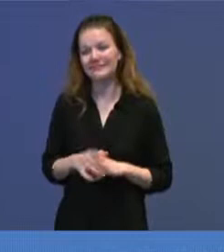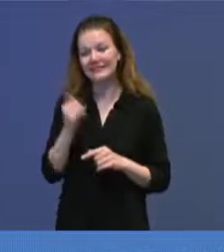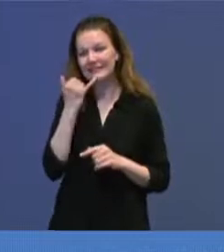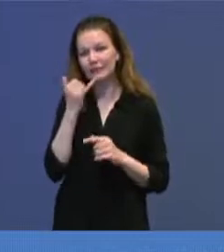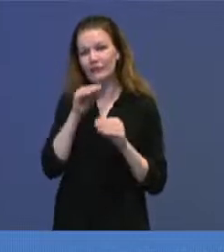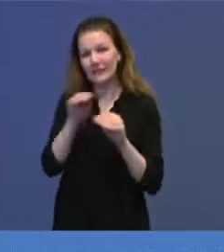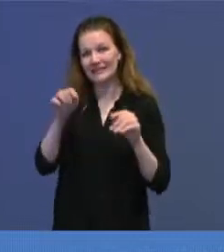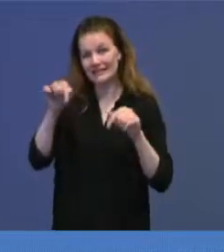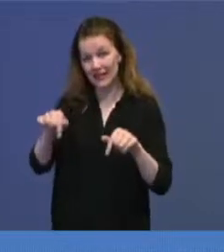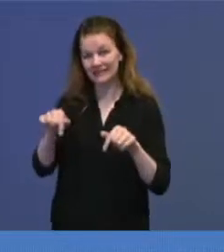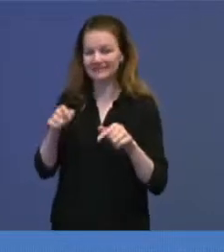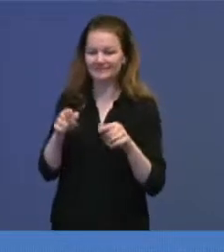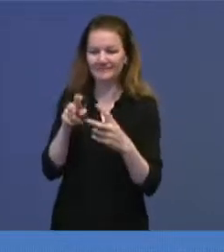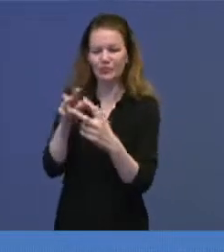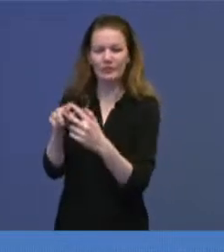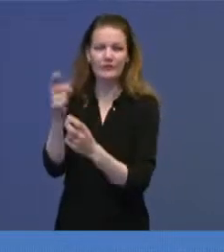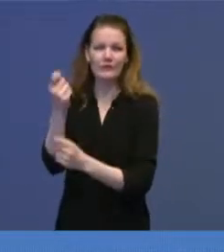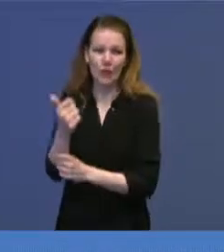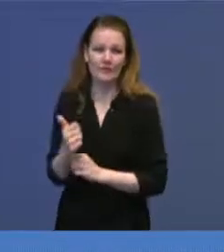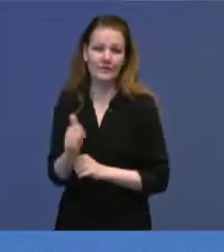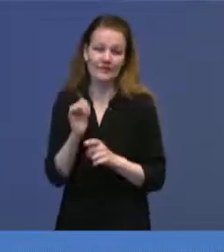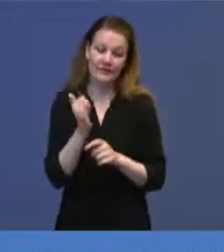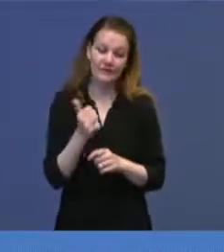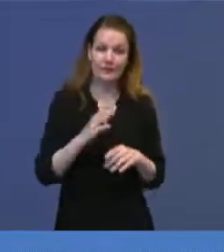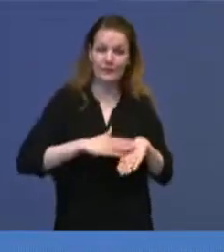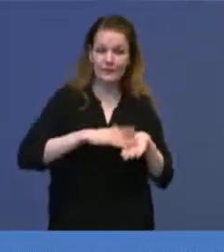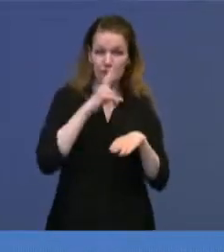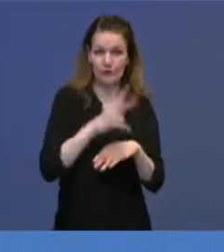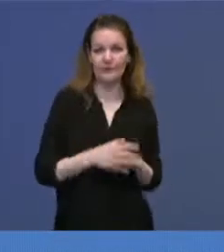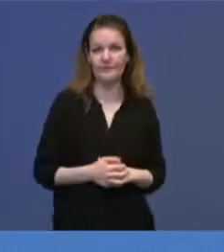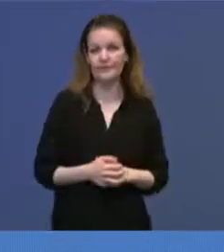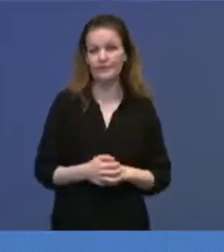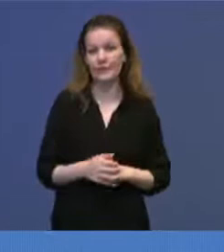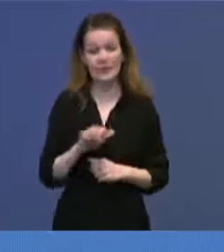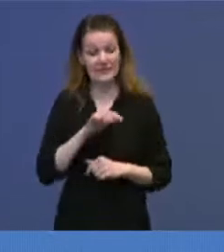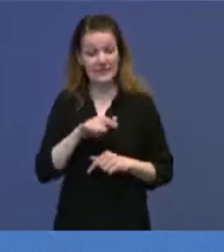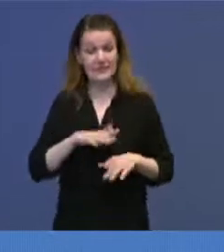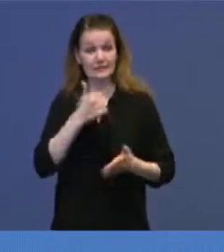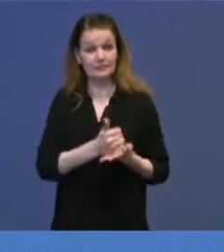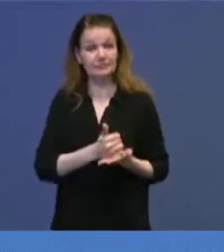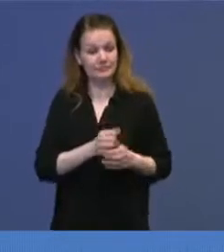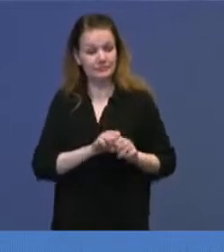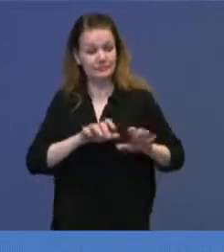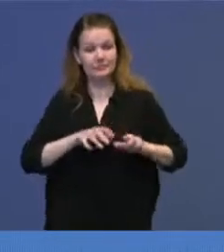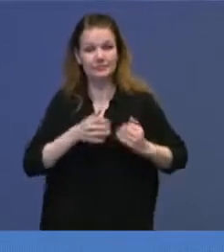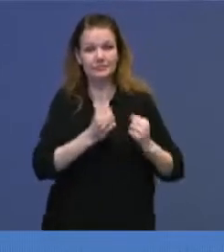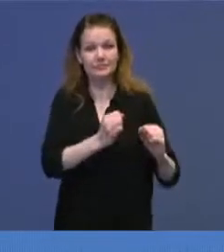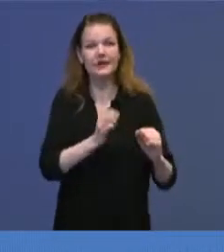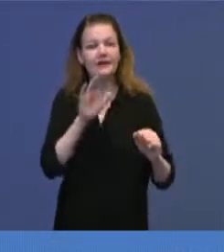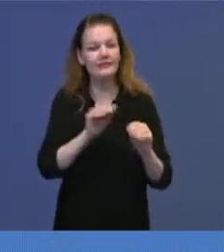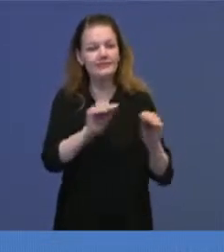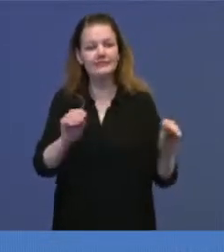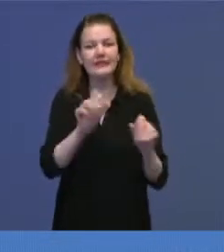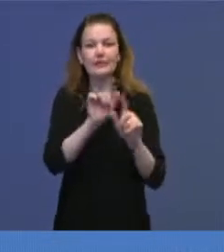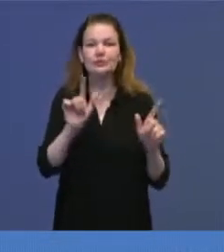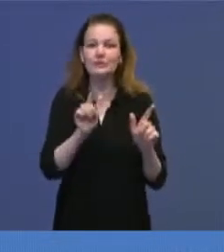personer. Da vil man kunne gi beskjed om hvordan befolkningen skal forholde seg I en bestemt situasjon, men det kan også være nyttig